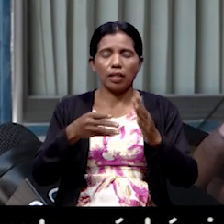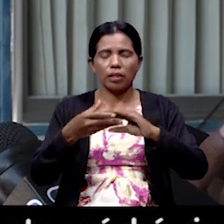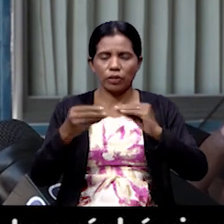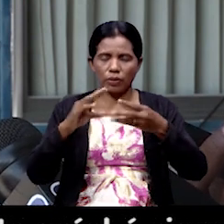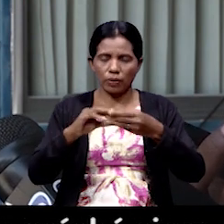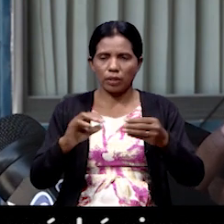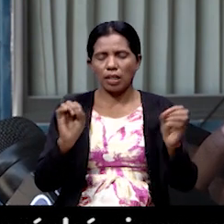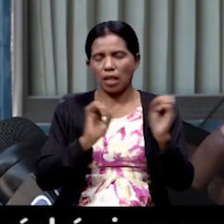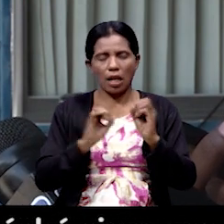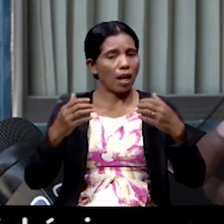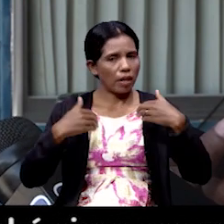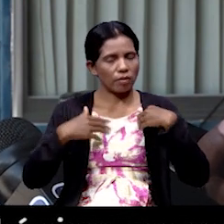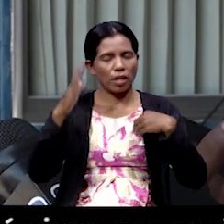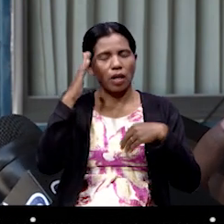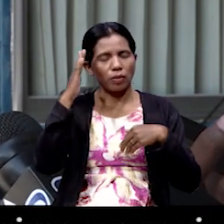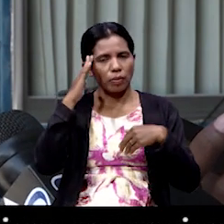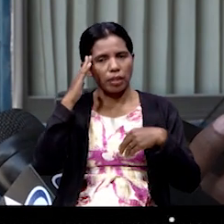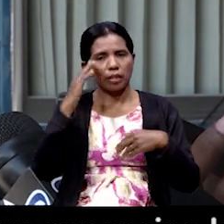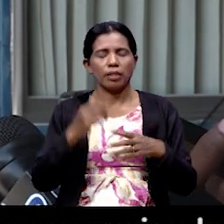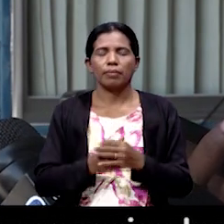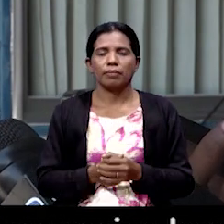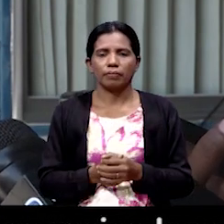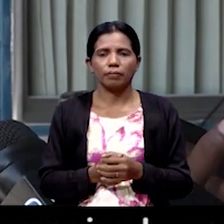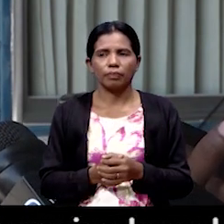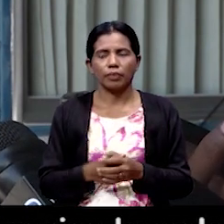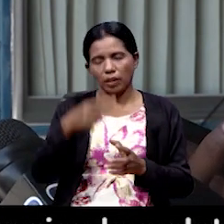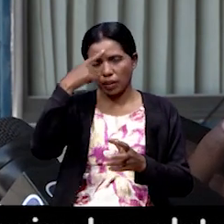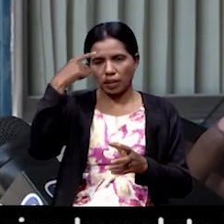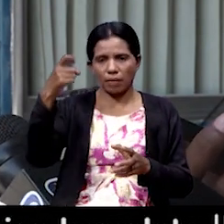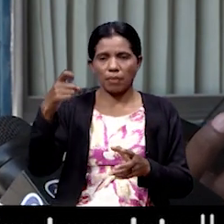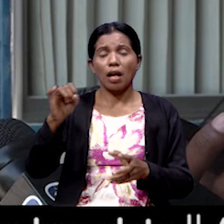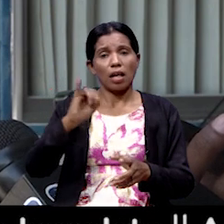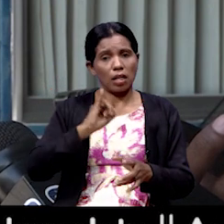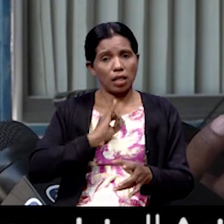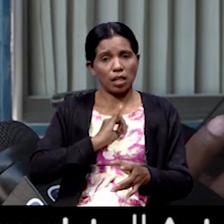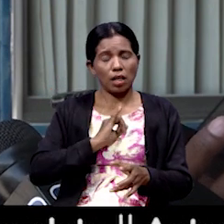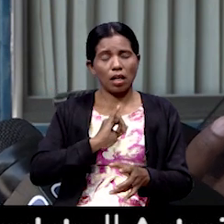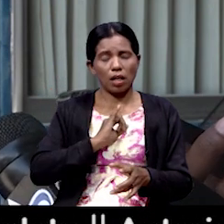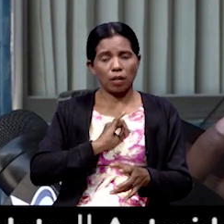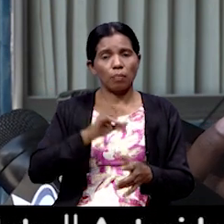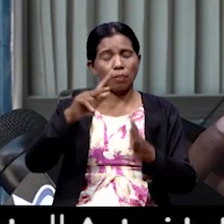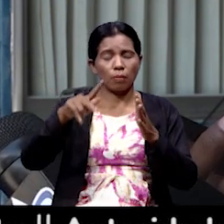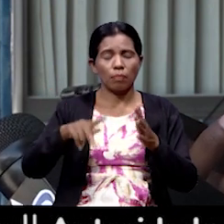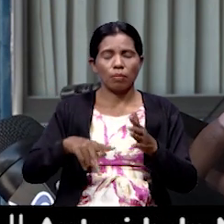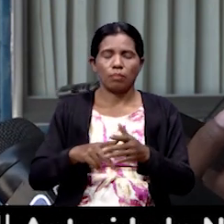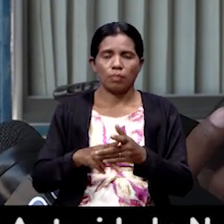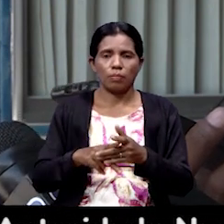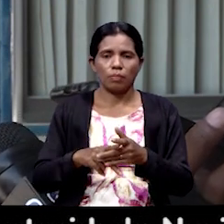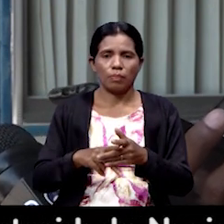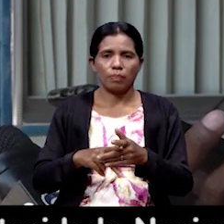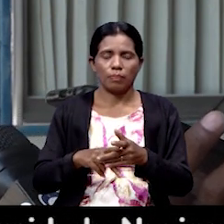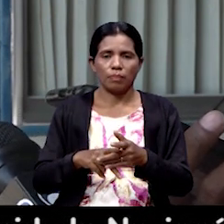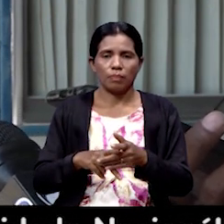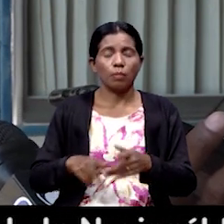lai intensang tamba hanesang publiku ronaona kata